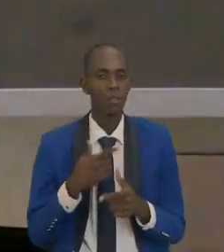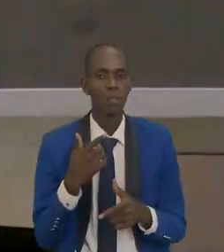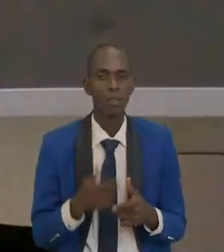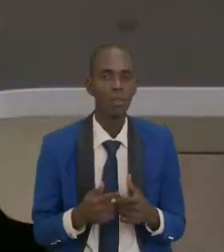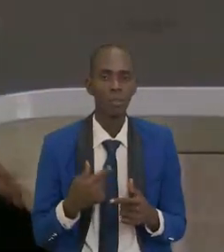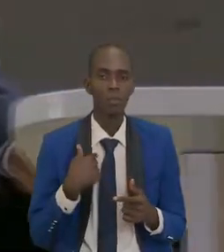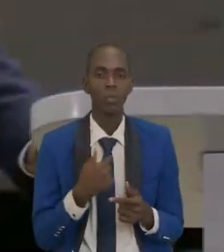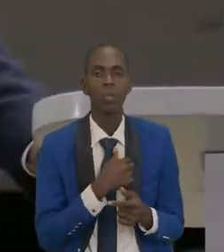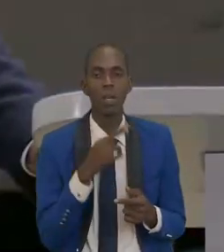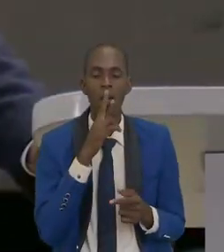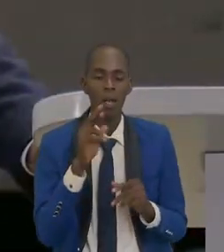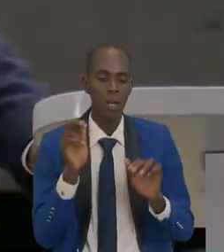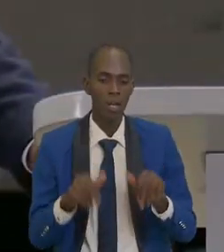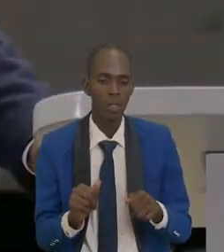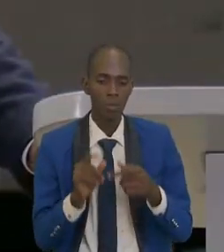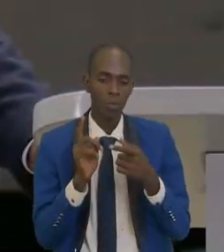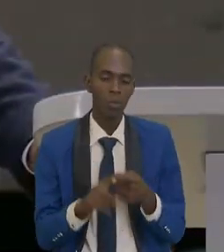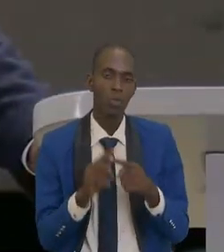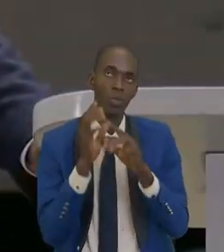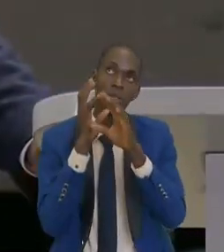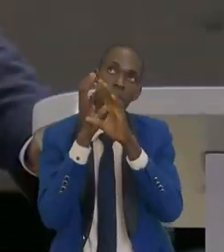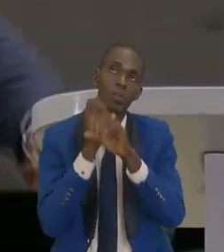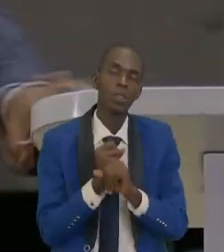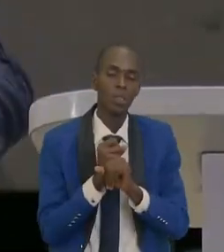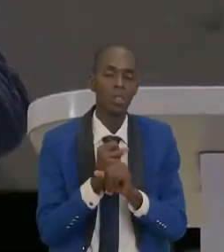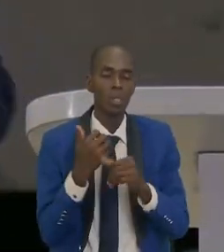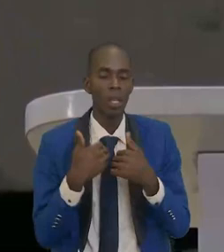Et nous pourrons alors obtenir les promesses.